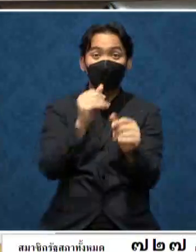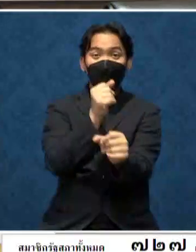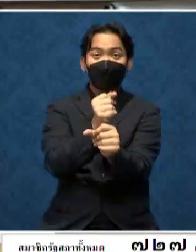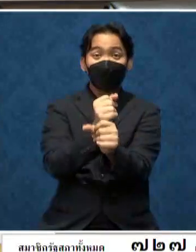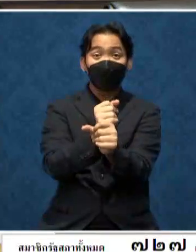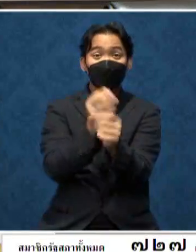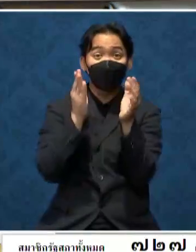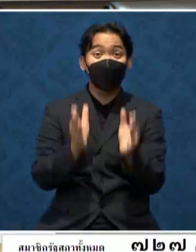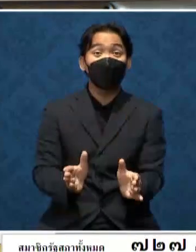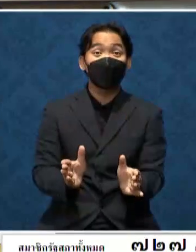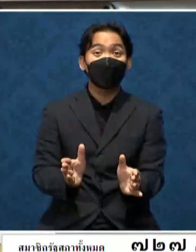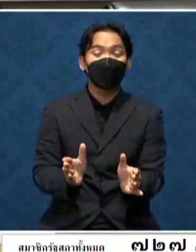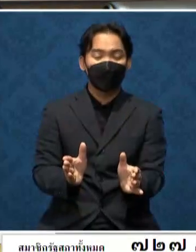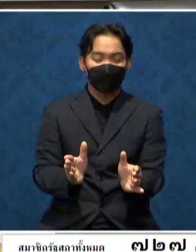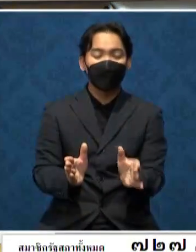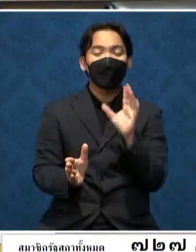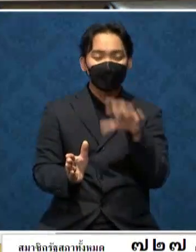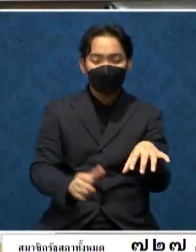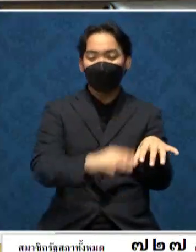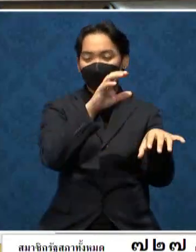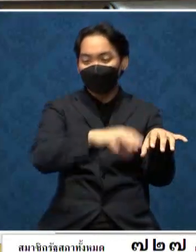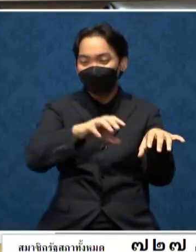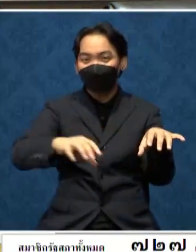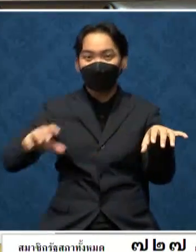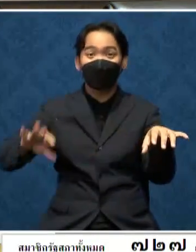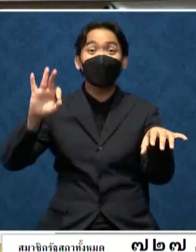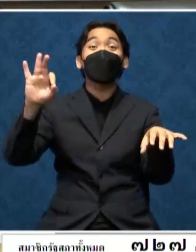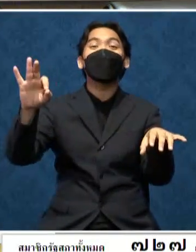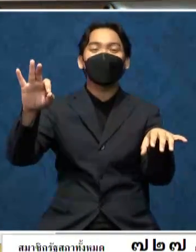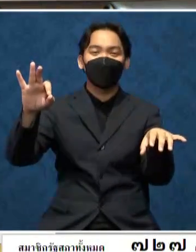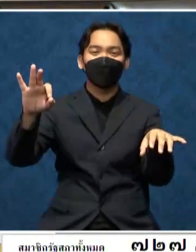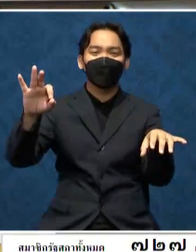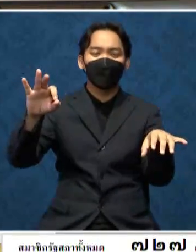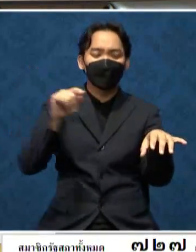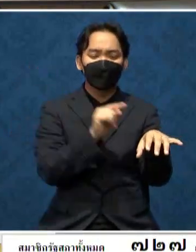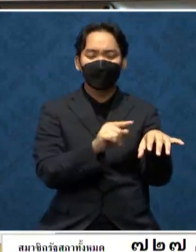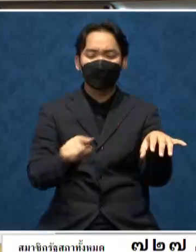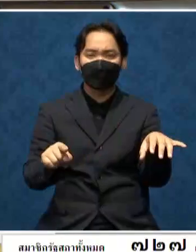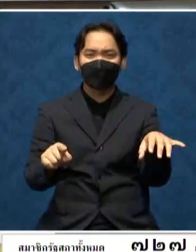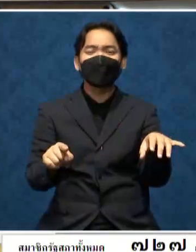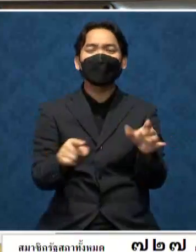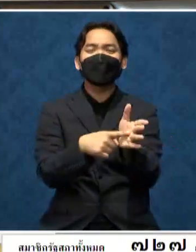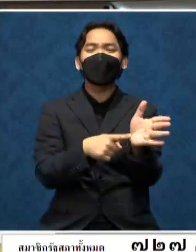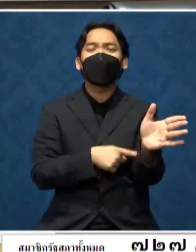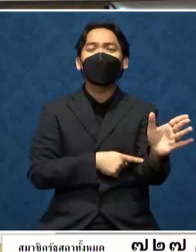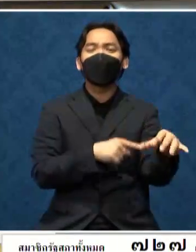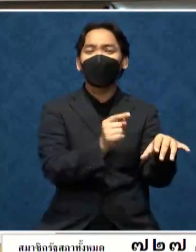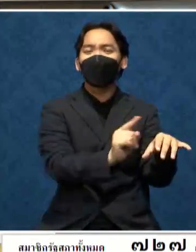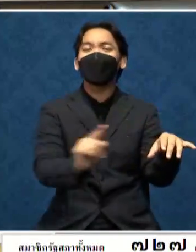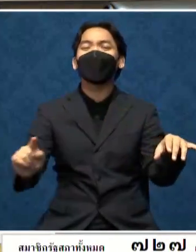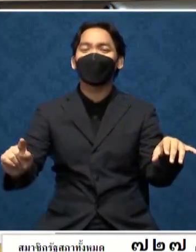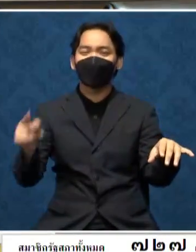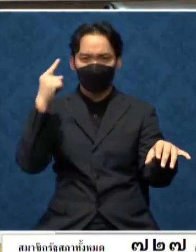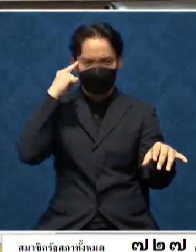ของหน่วยงานแต่ละหน่วยเนี่ยอันไหนที่ล่าช้าแต่ท่านก็สามารถที่จะปรับปรุง